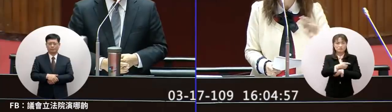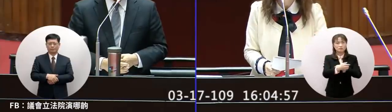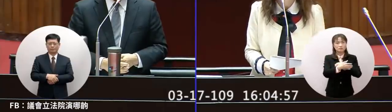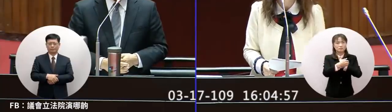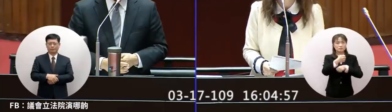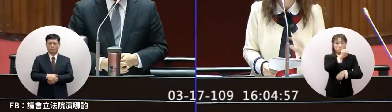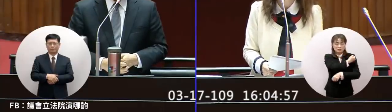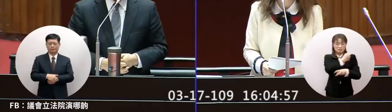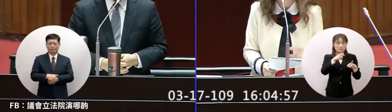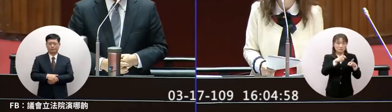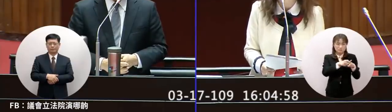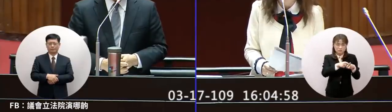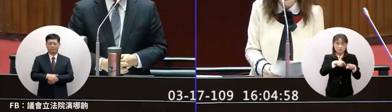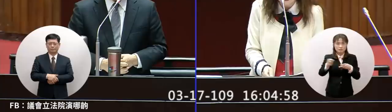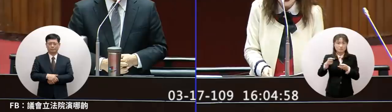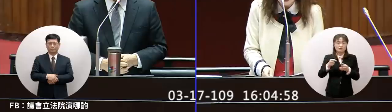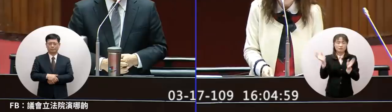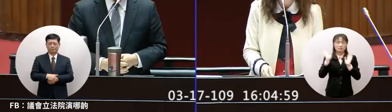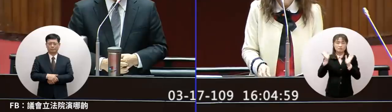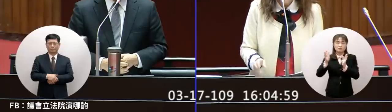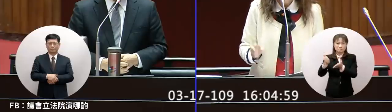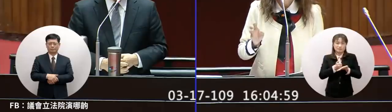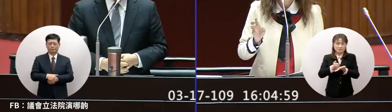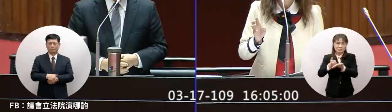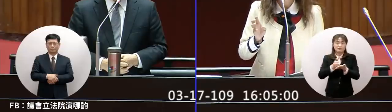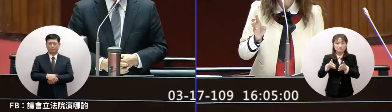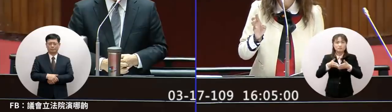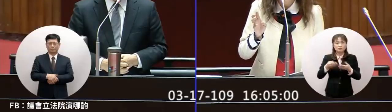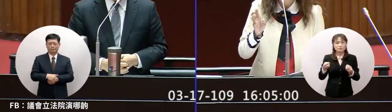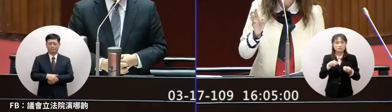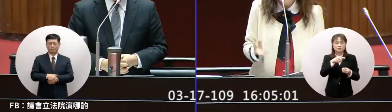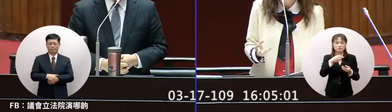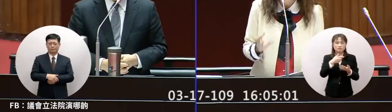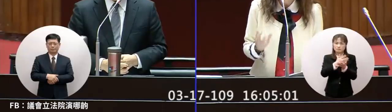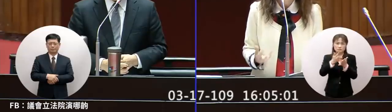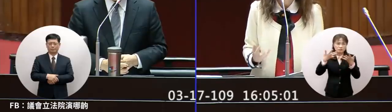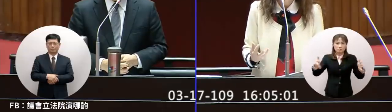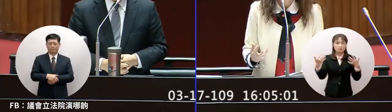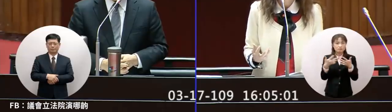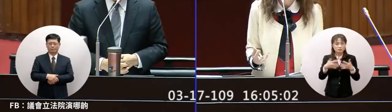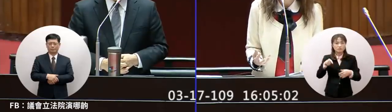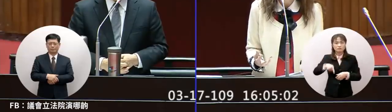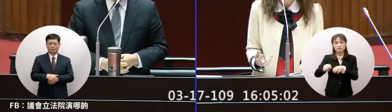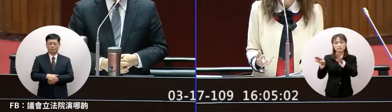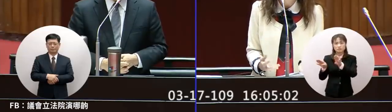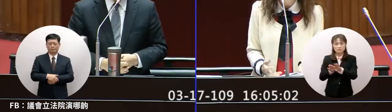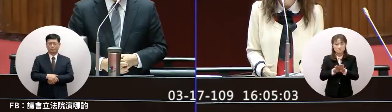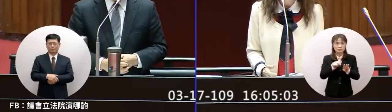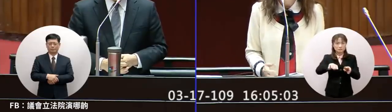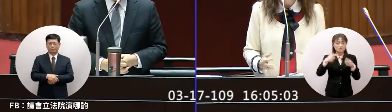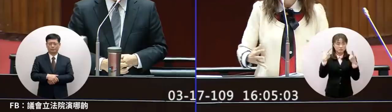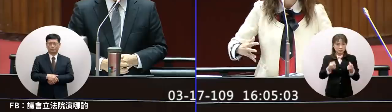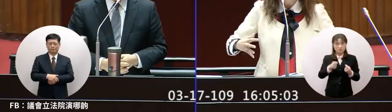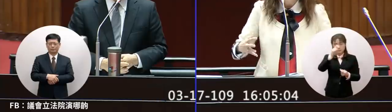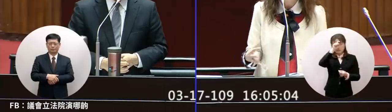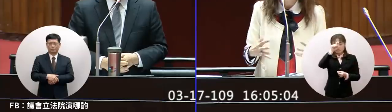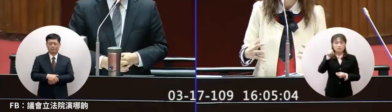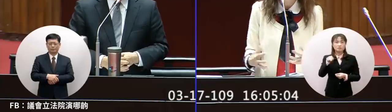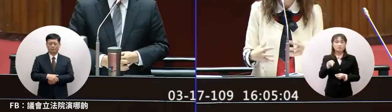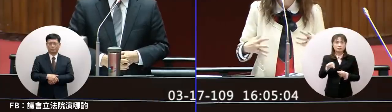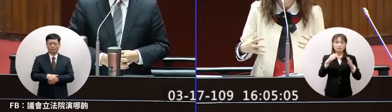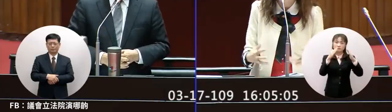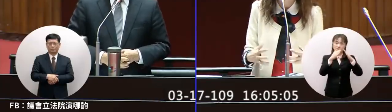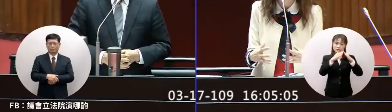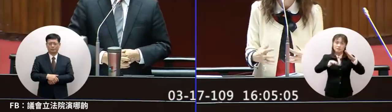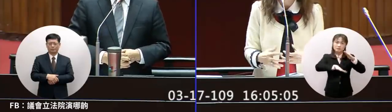校囡仔等等这些问题啦，吼，我想。咱一个假日的意义在伫讲，除了讲啊，好这个家